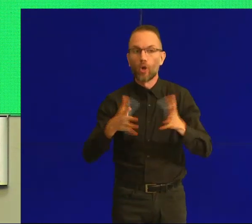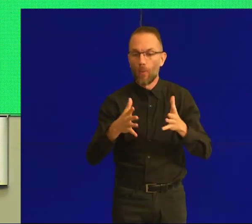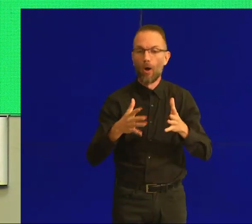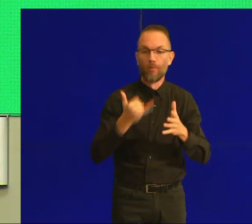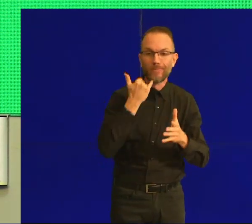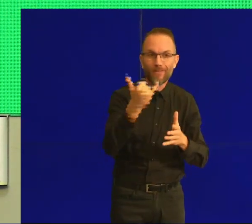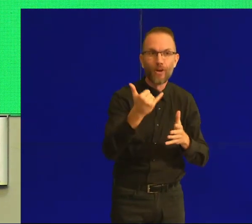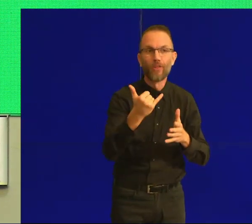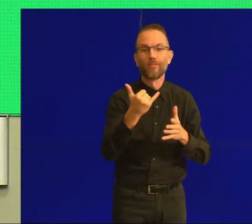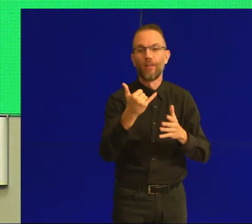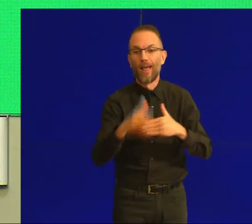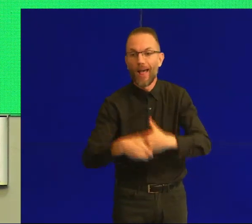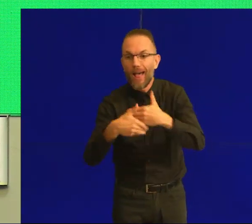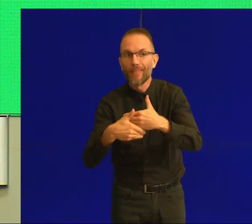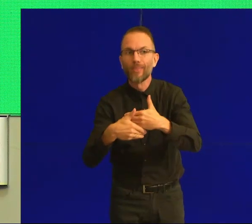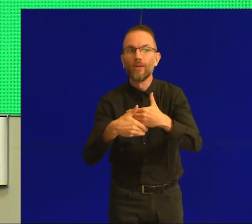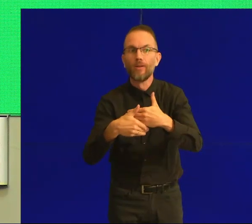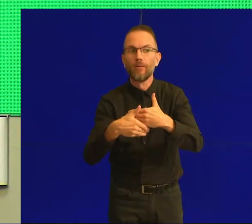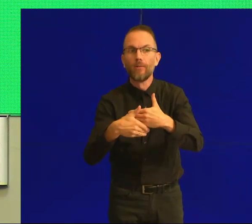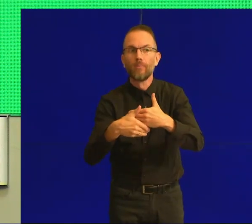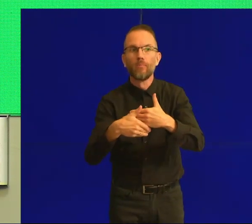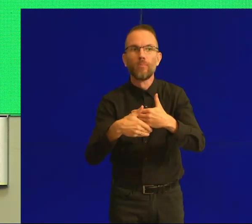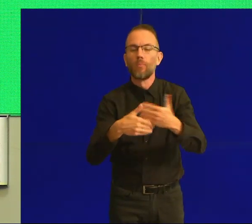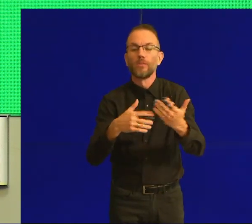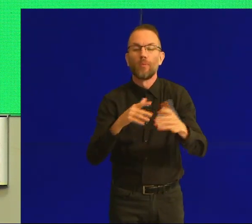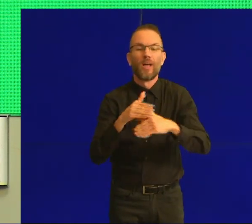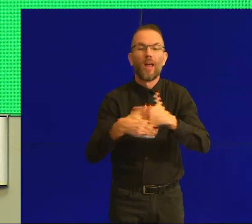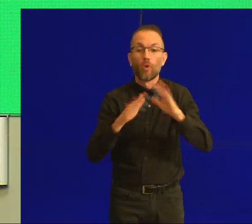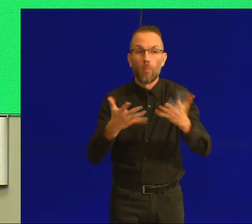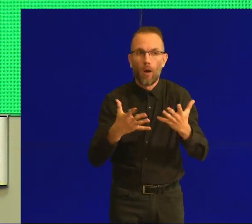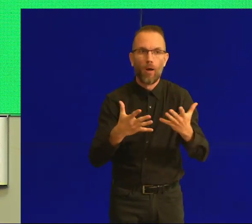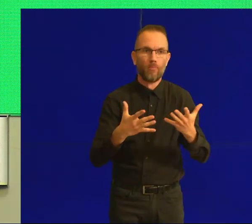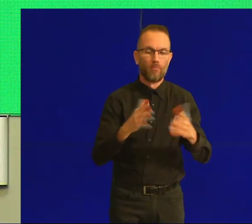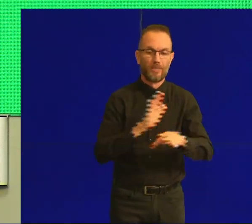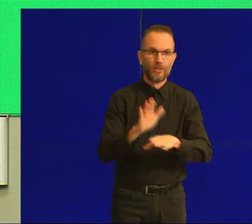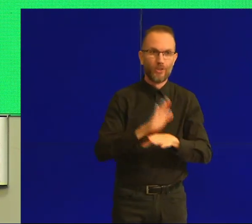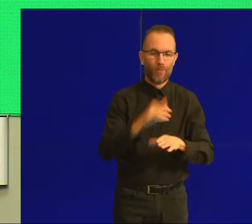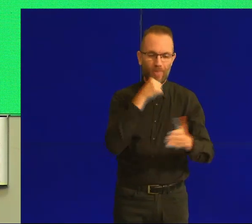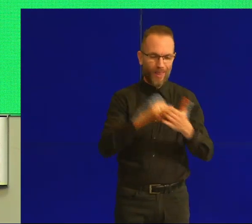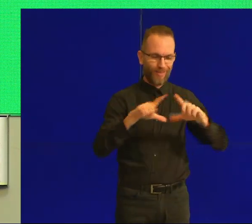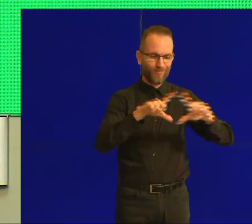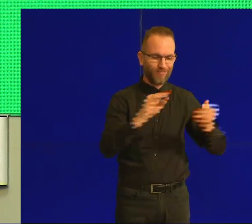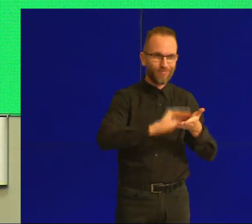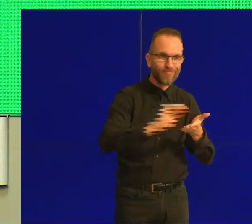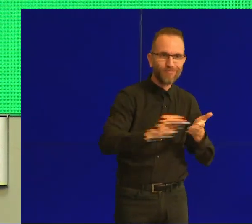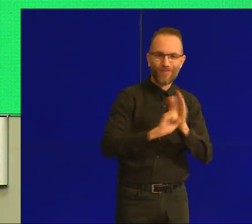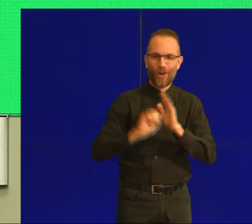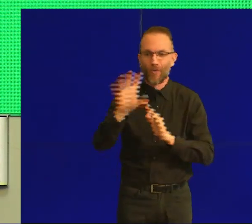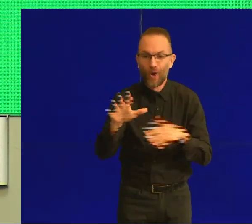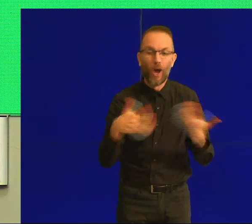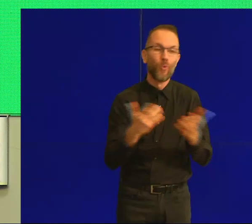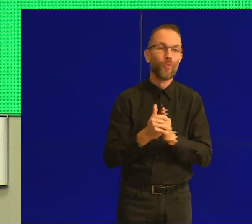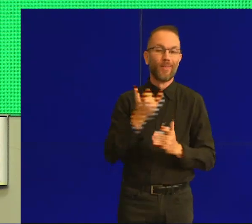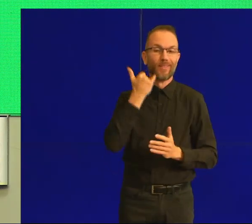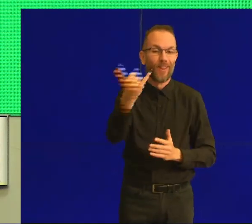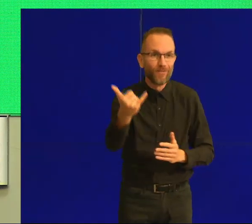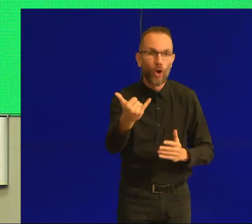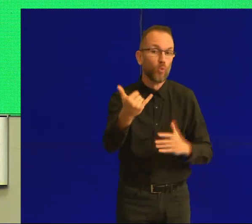donc n'hésitez pas envoyez une carte prenez les contacts téléphoniques organisons des rencontres